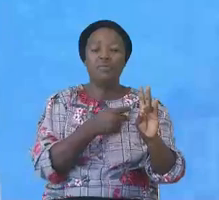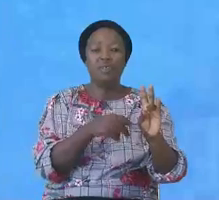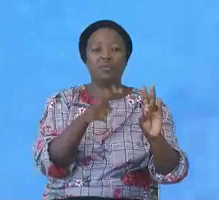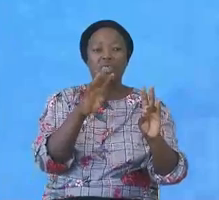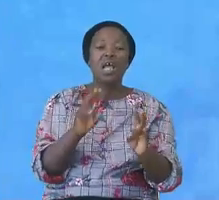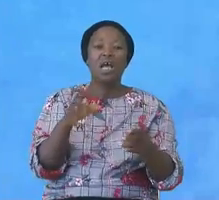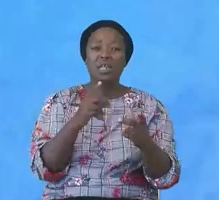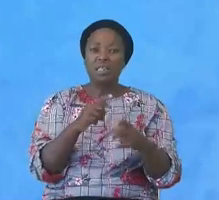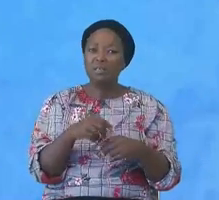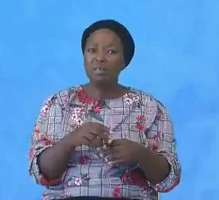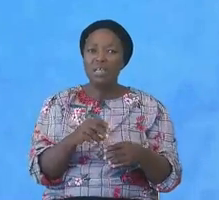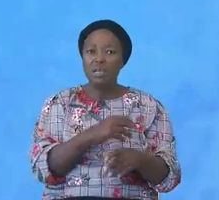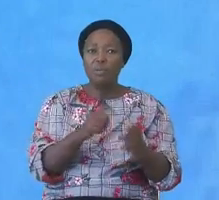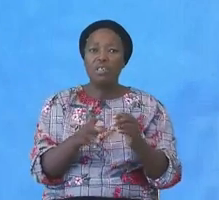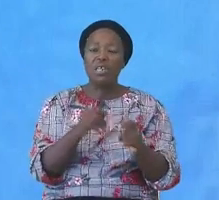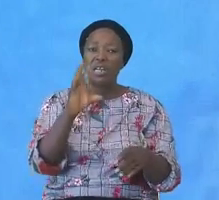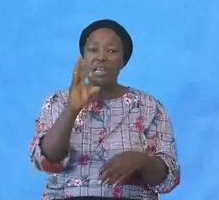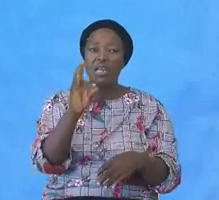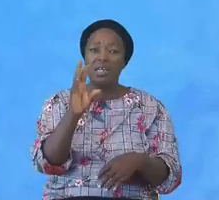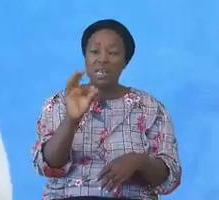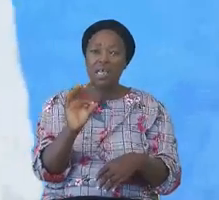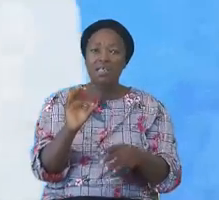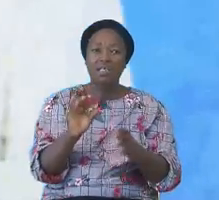Matthieu 27, 46.